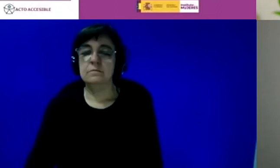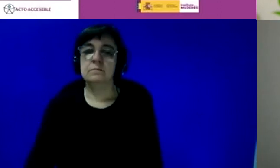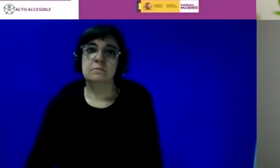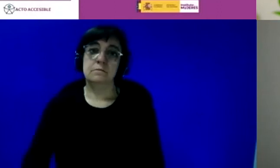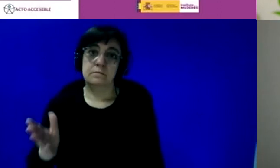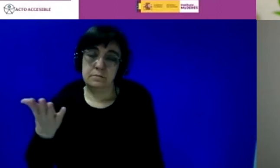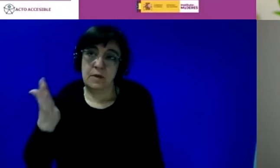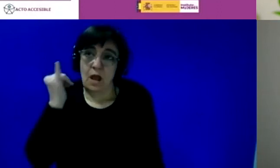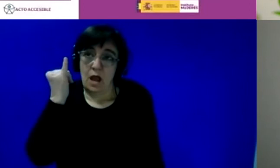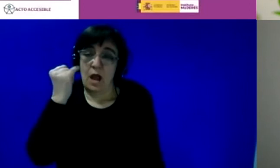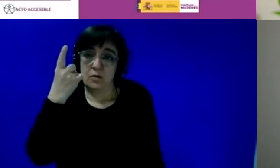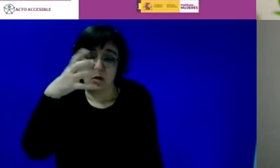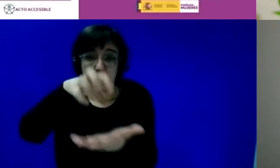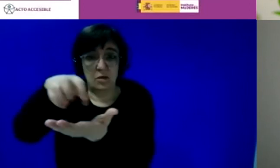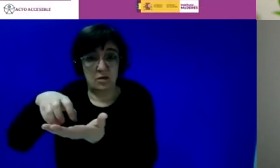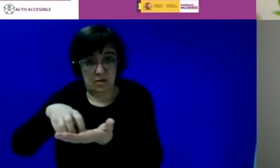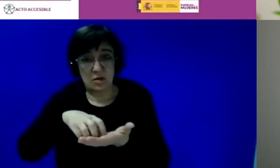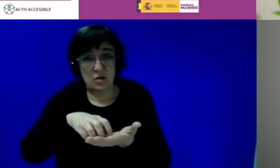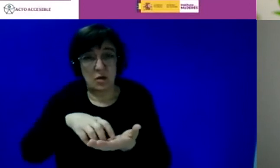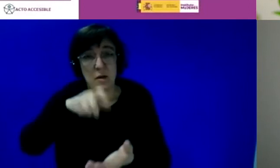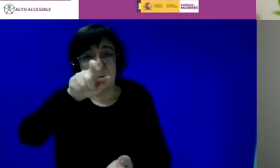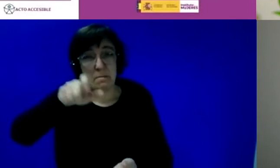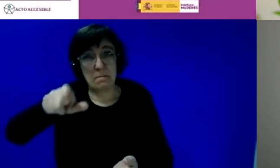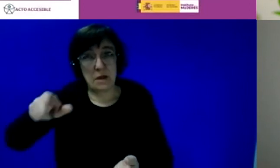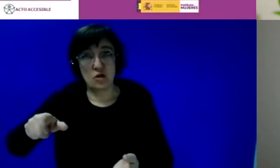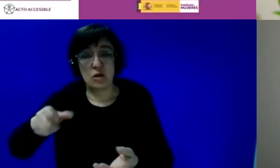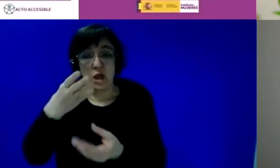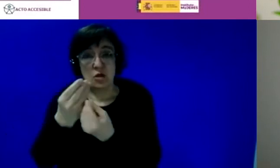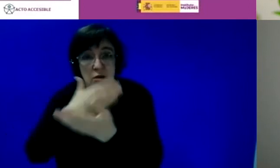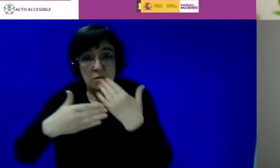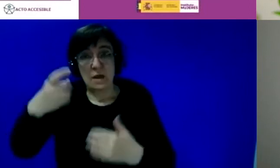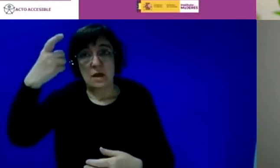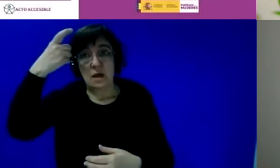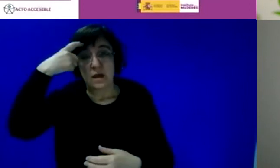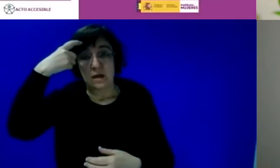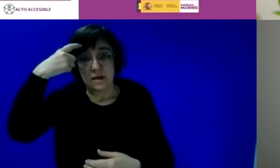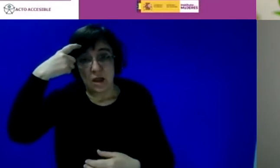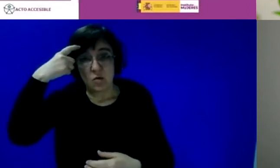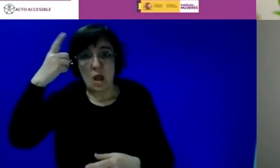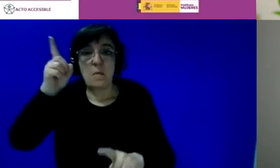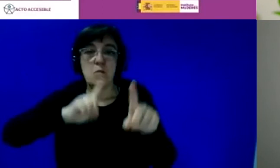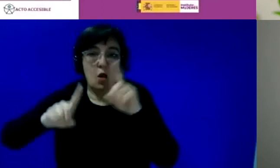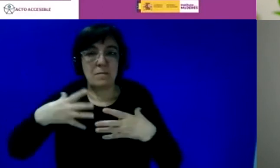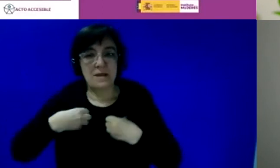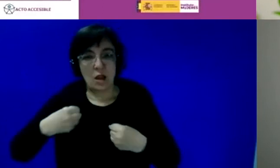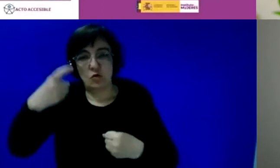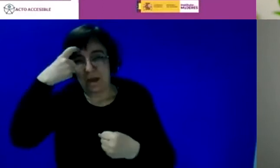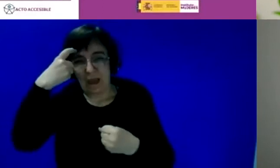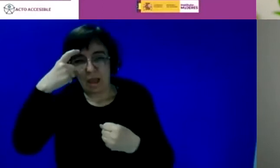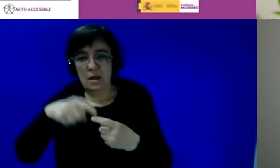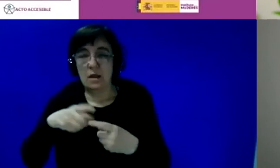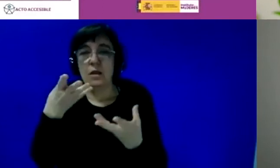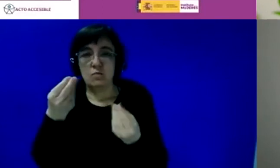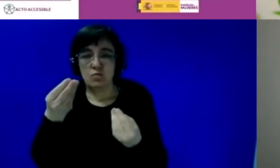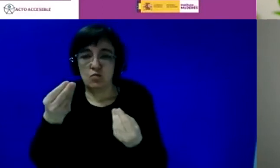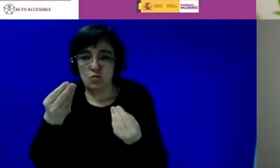with intellectual and mental health disabilities. Many of them bedridden, and there is currently a shortage of staff